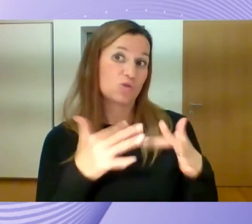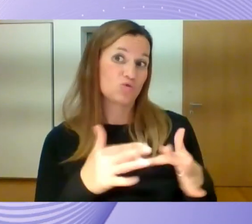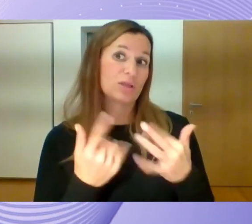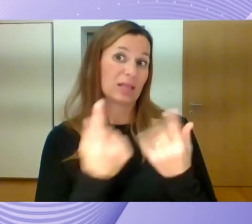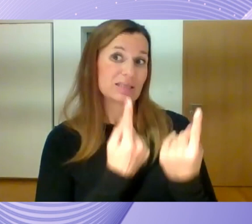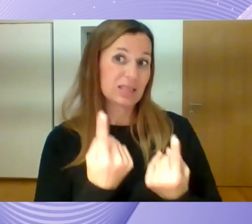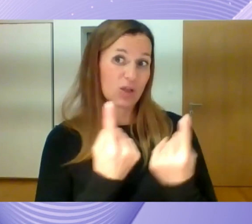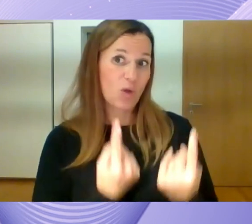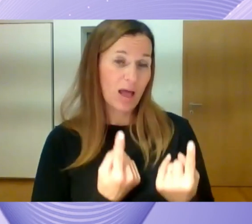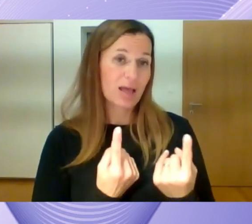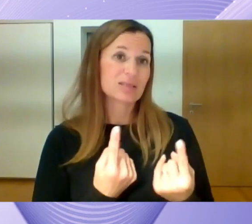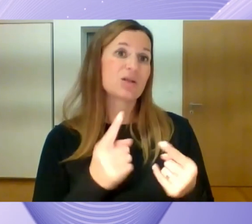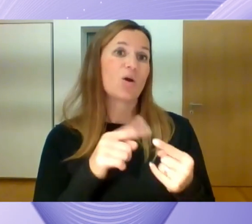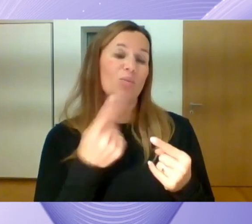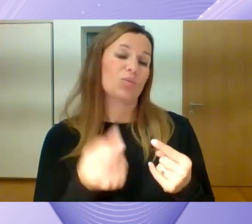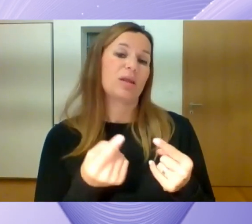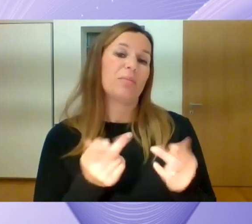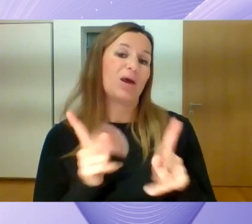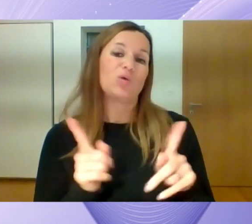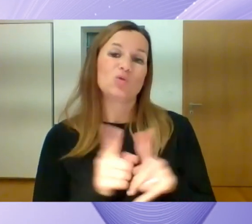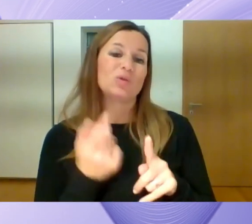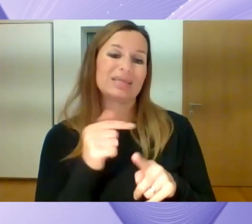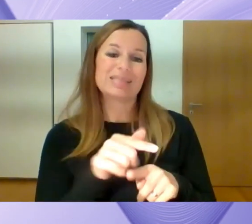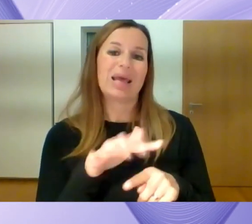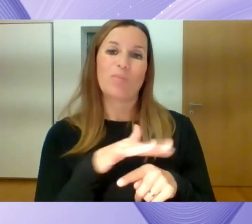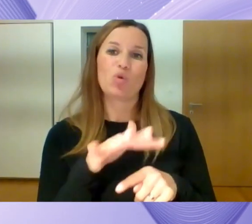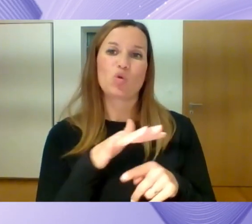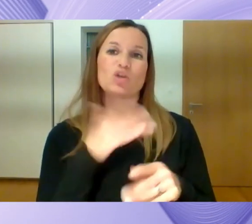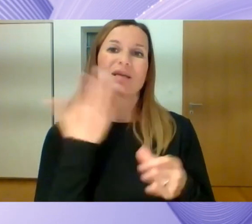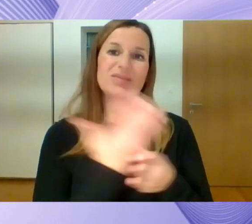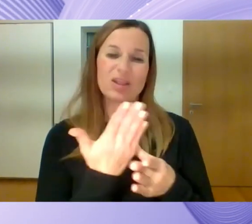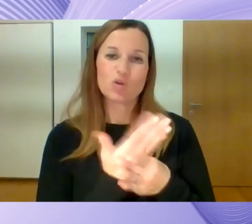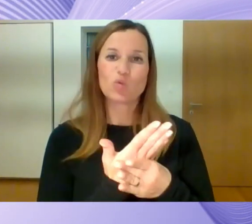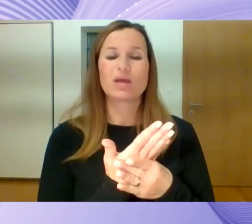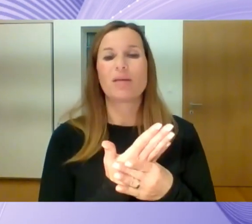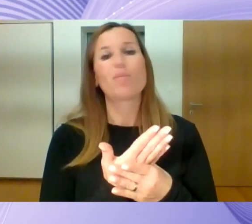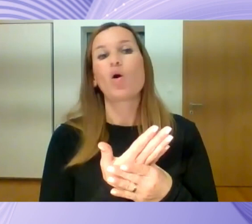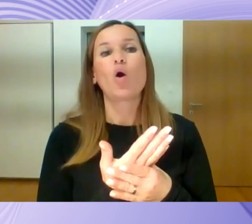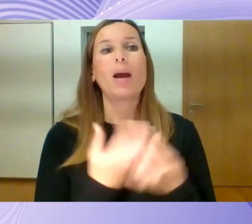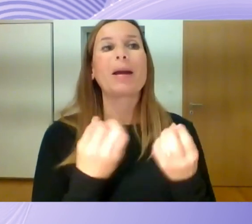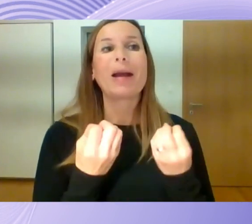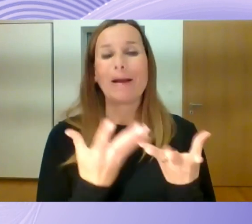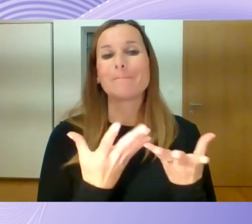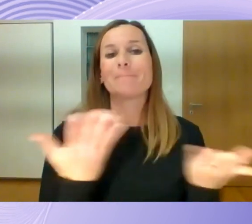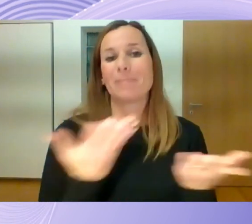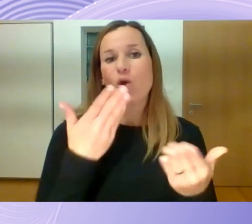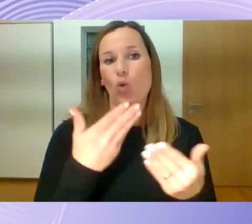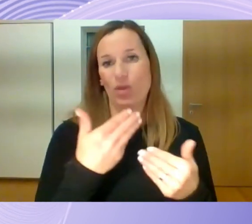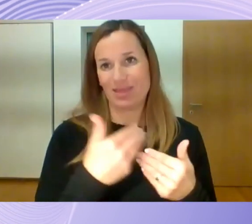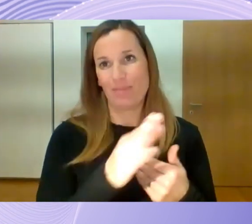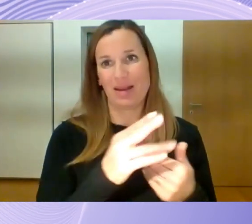iz katerih od teh področij svetujemo ali pa najdemo, kam bi se bilo fajn obrniti naprej. Tako